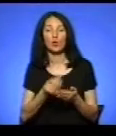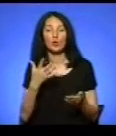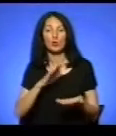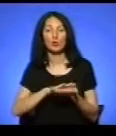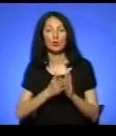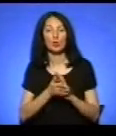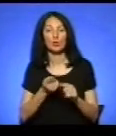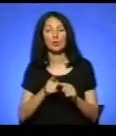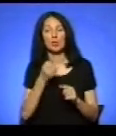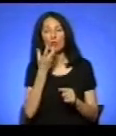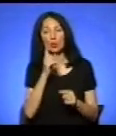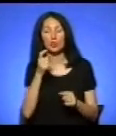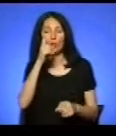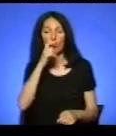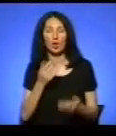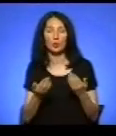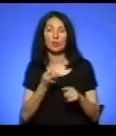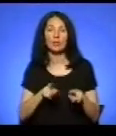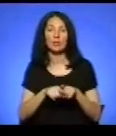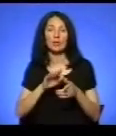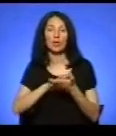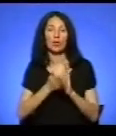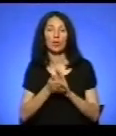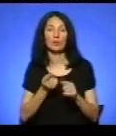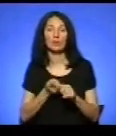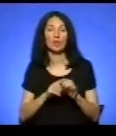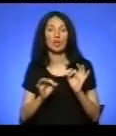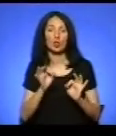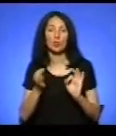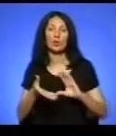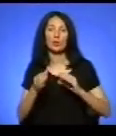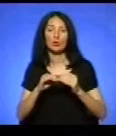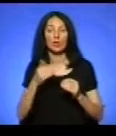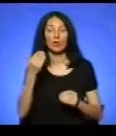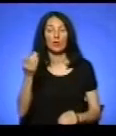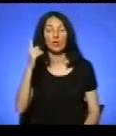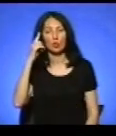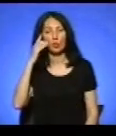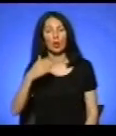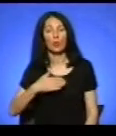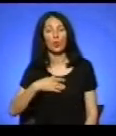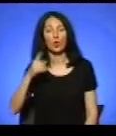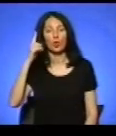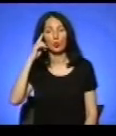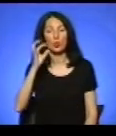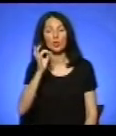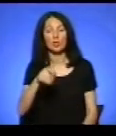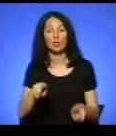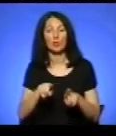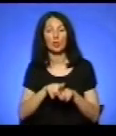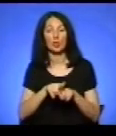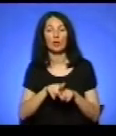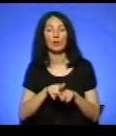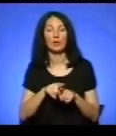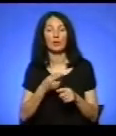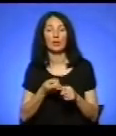наскільки це добре чи погано? Можливо, за тих умов, які є, це і непоганий результат. Ваша думка? Моя думка, скажімо так, інфографіка – це